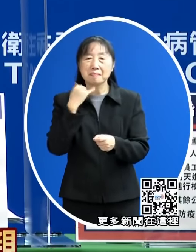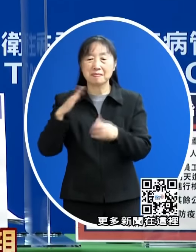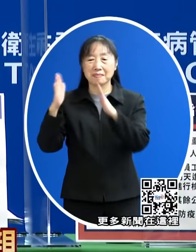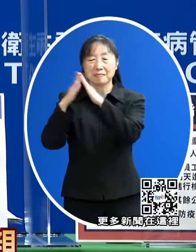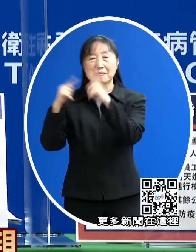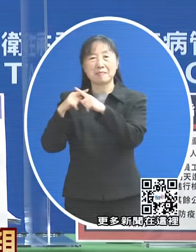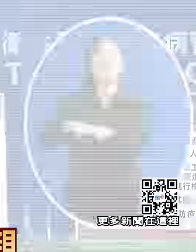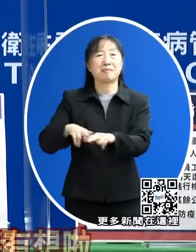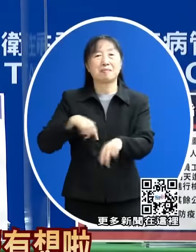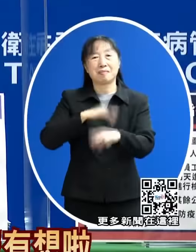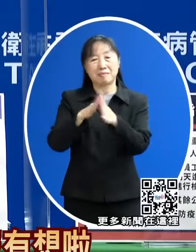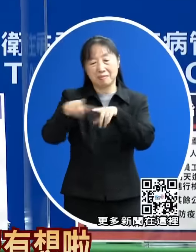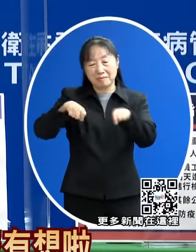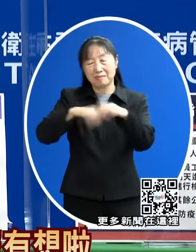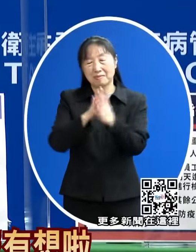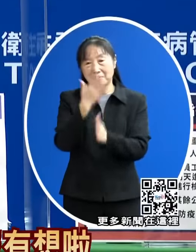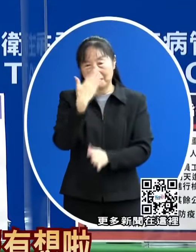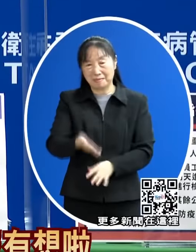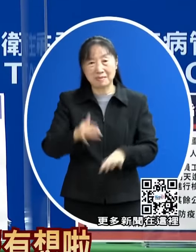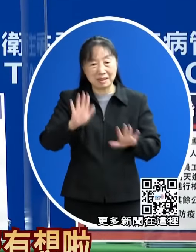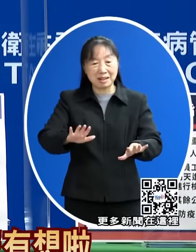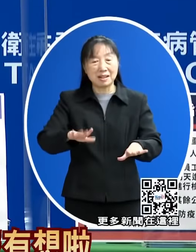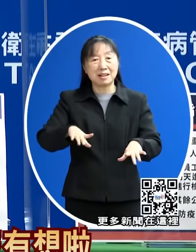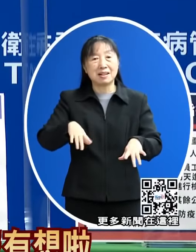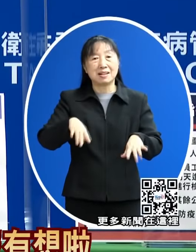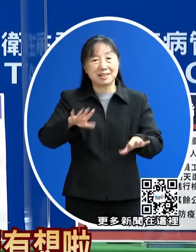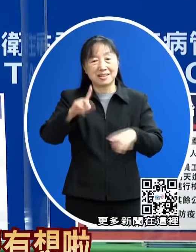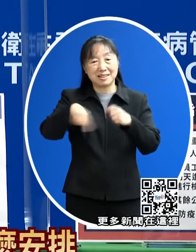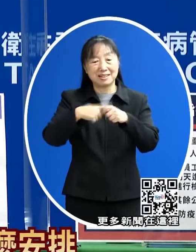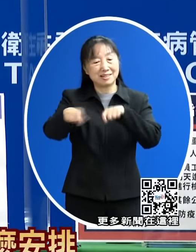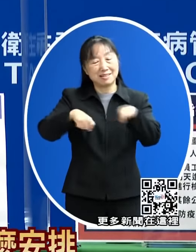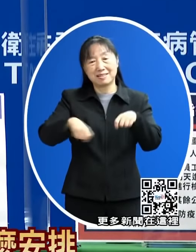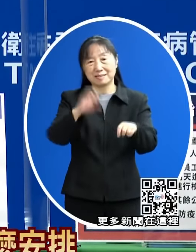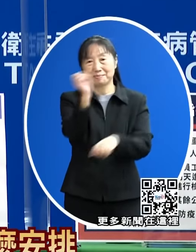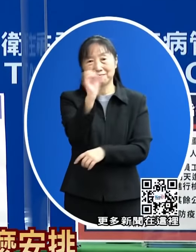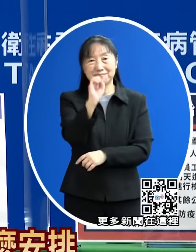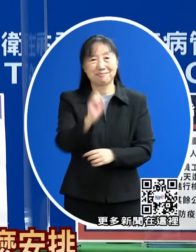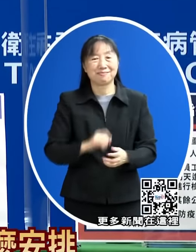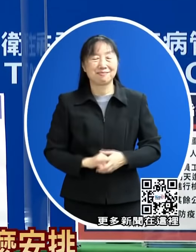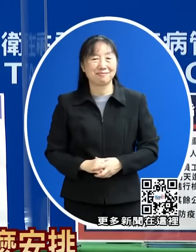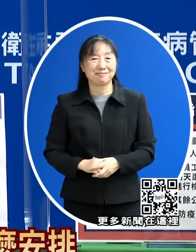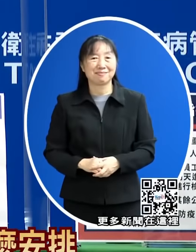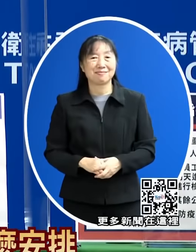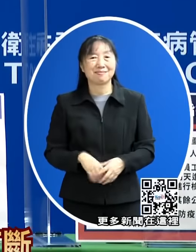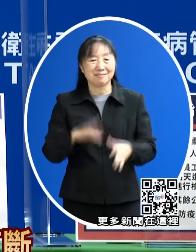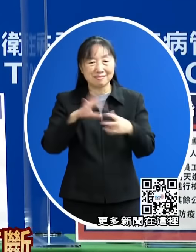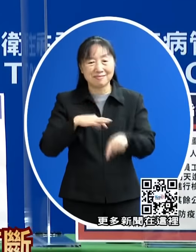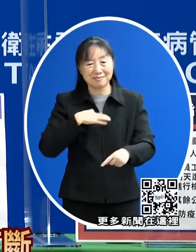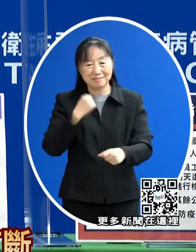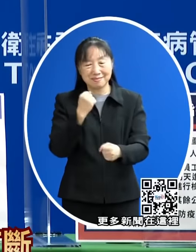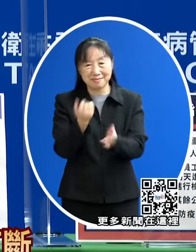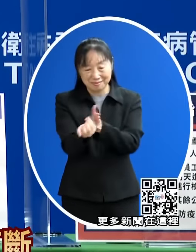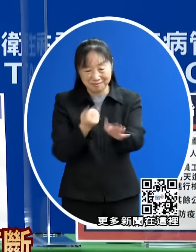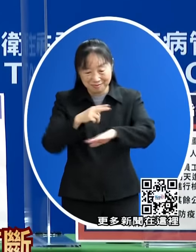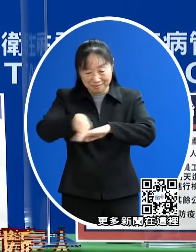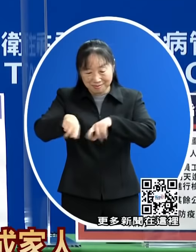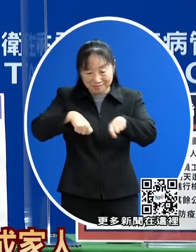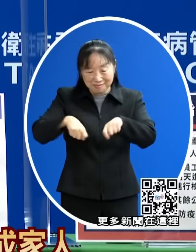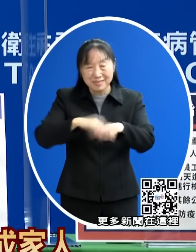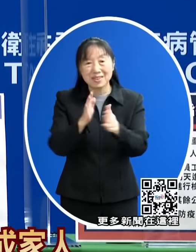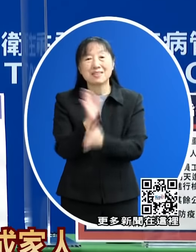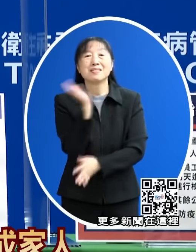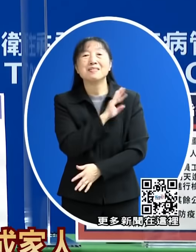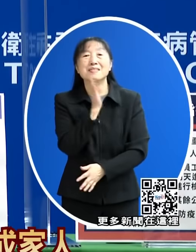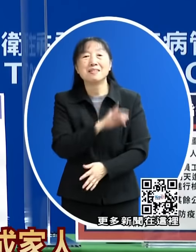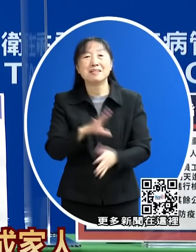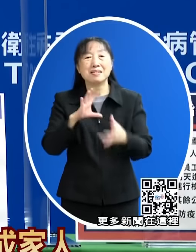山上探探亲。今天我是连想都没有想了，因为我知道做什么安排都很容易被打断，那反而